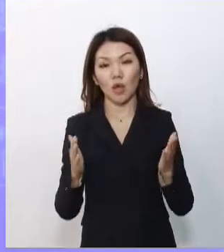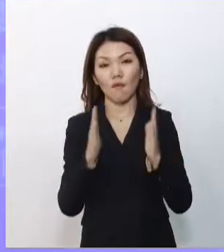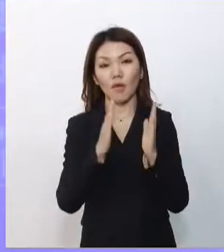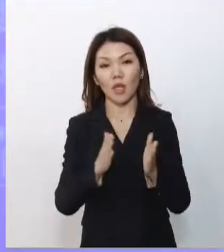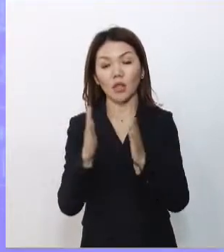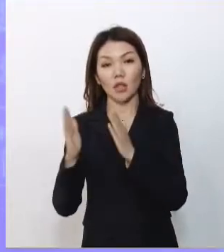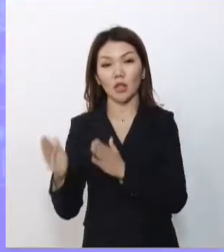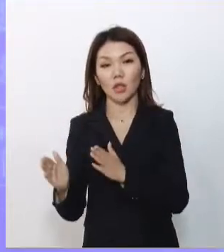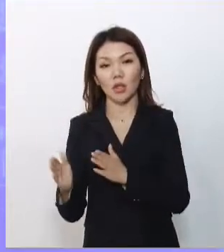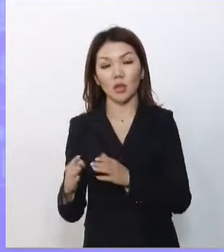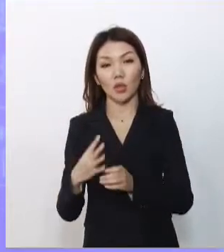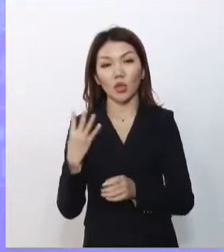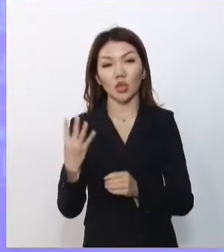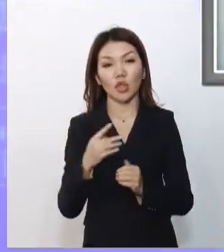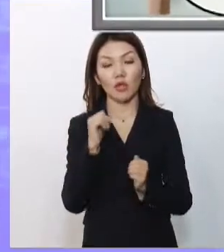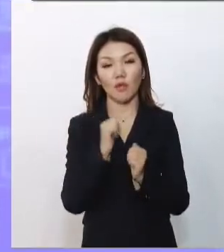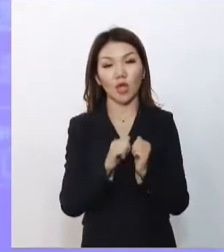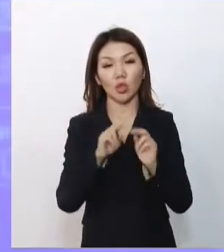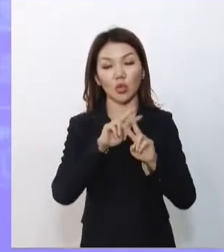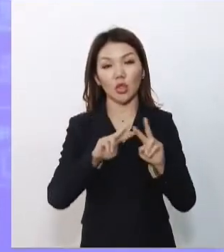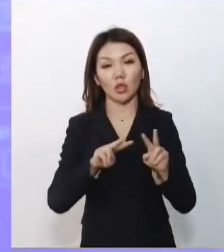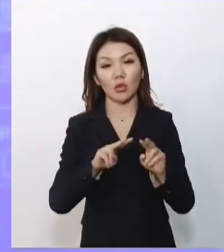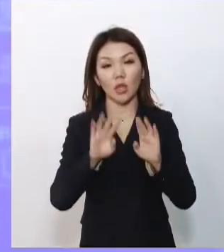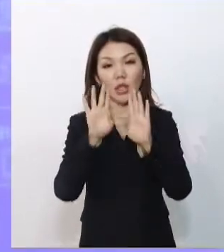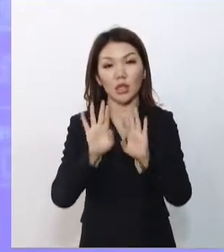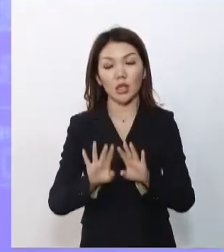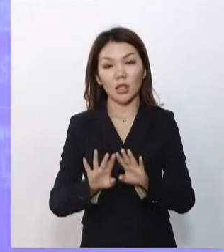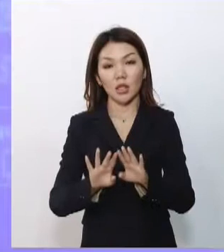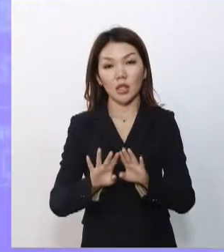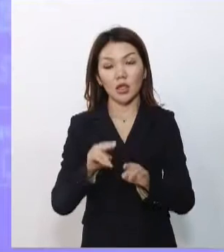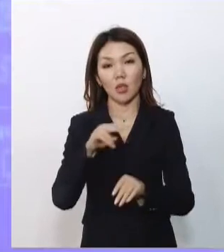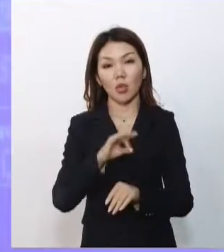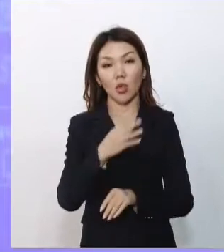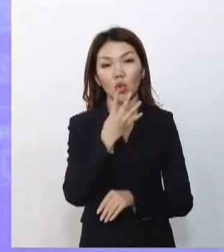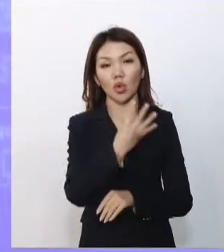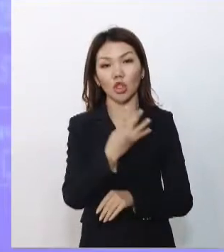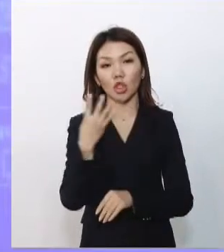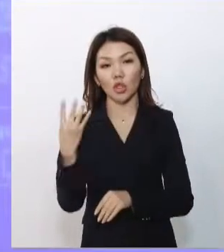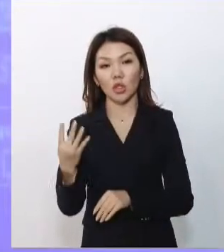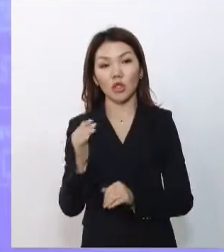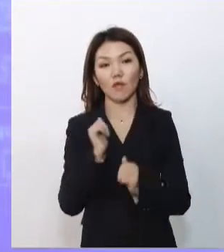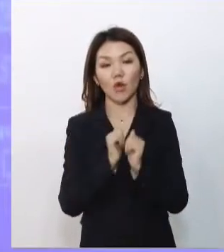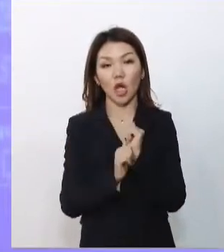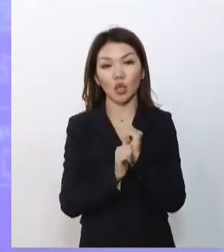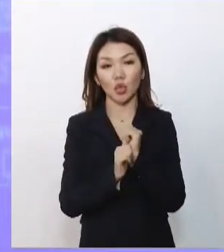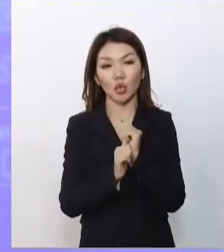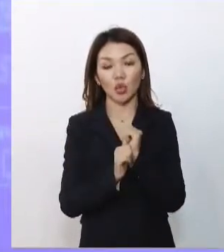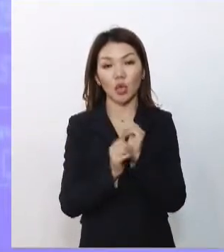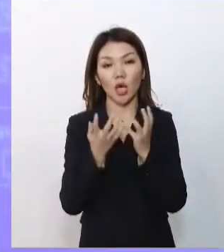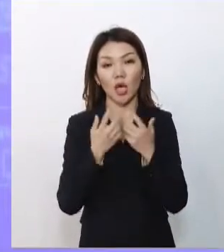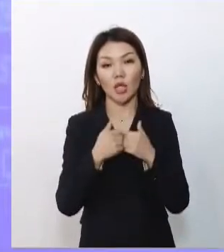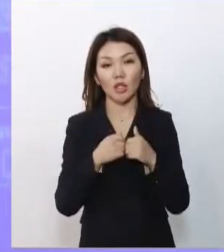каждую клетку. И серых рассадили по 4 в каждую клетку. Количество